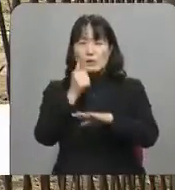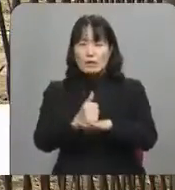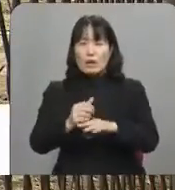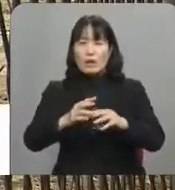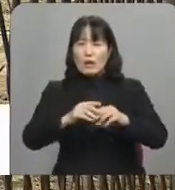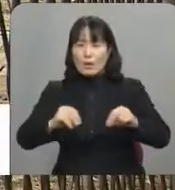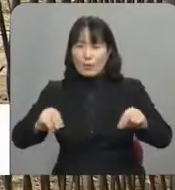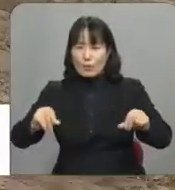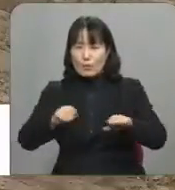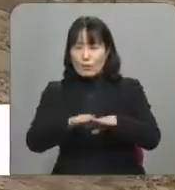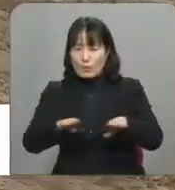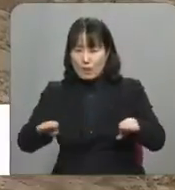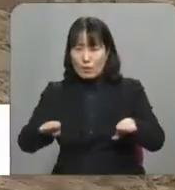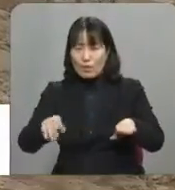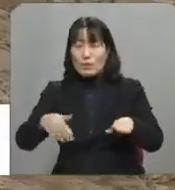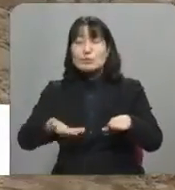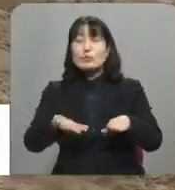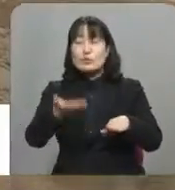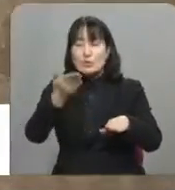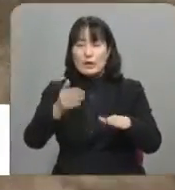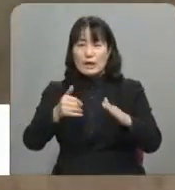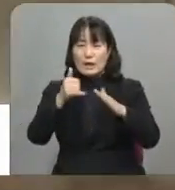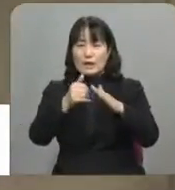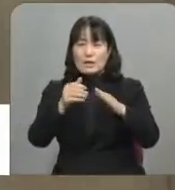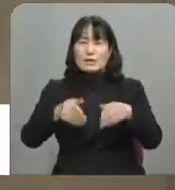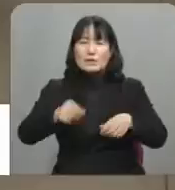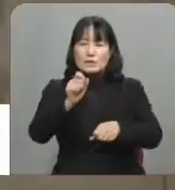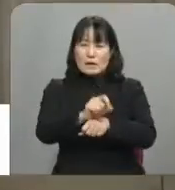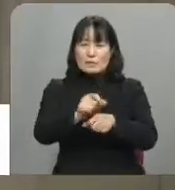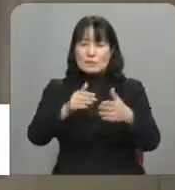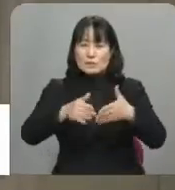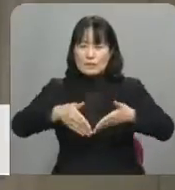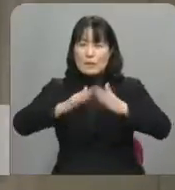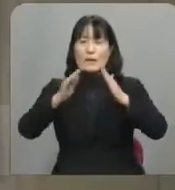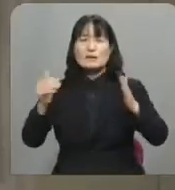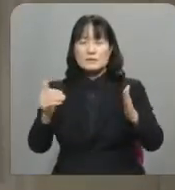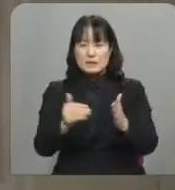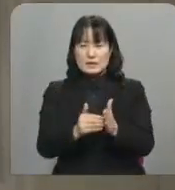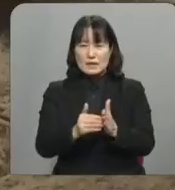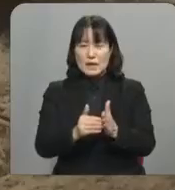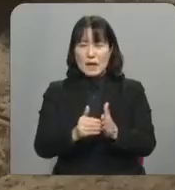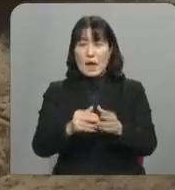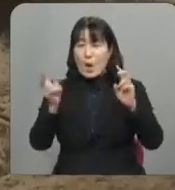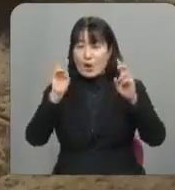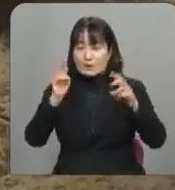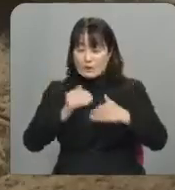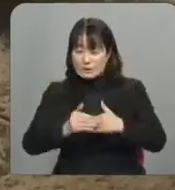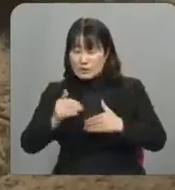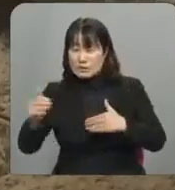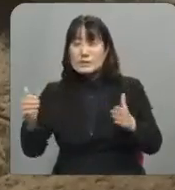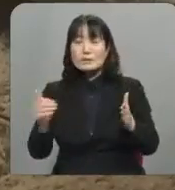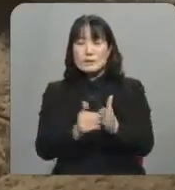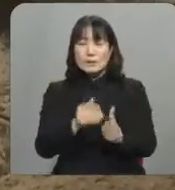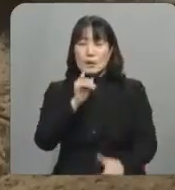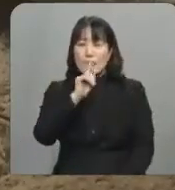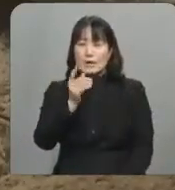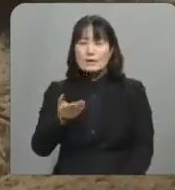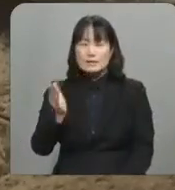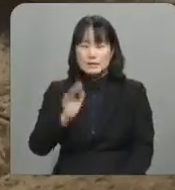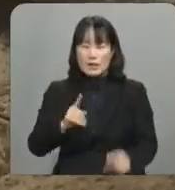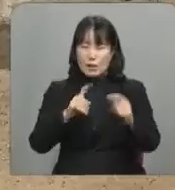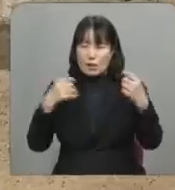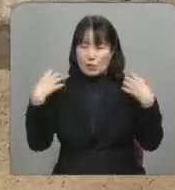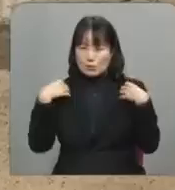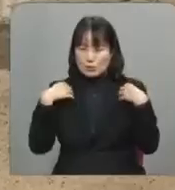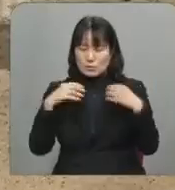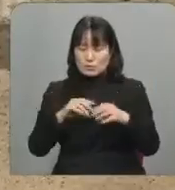콘크리트 타설을 하고 그 위에 조립식 사무실을 지었습니다. 건설사는 절차를 마쳤다고 밝혔지만 고성군은 불법